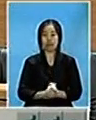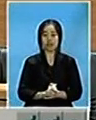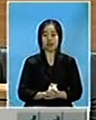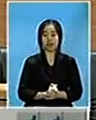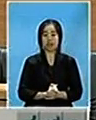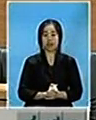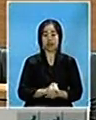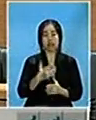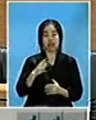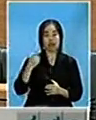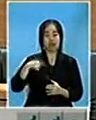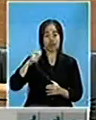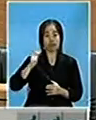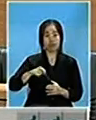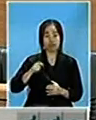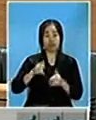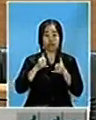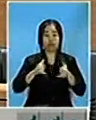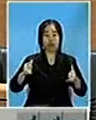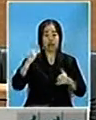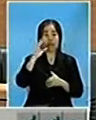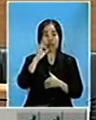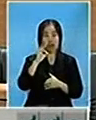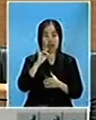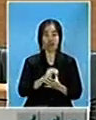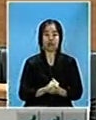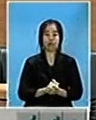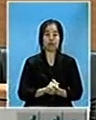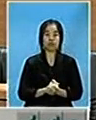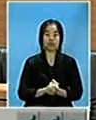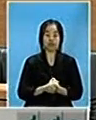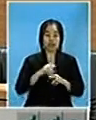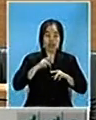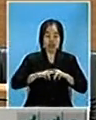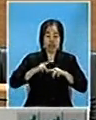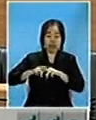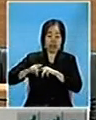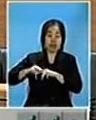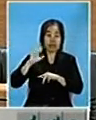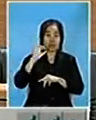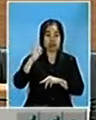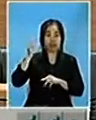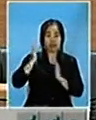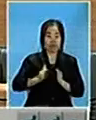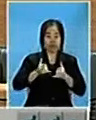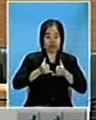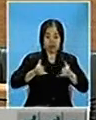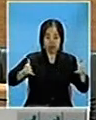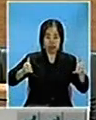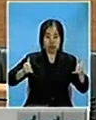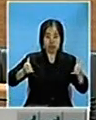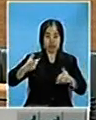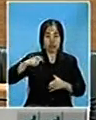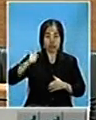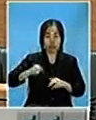และตุลาการรัฐธรรมนูญกับคนที่นั่ง9คนบนบัลลังก์ถ้าเหมือนกันเ